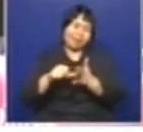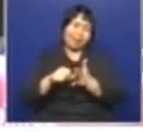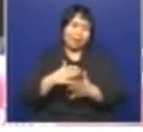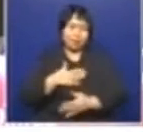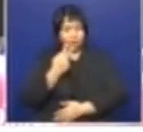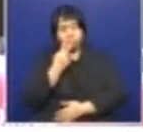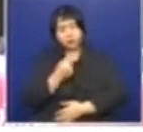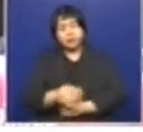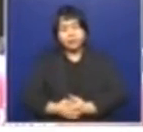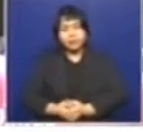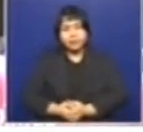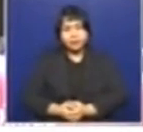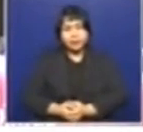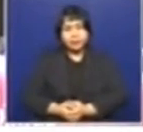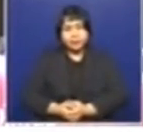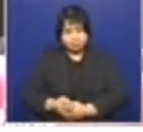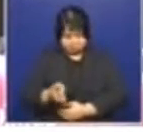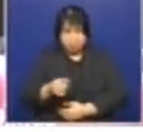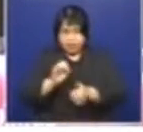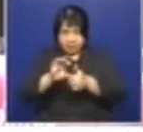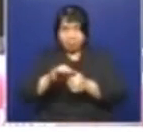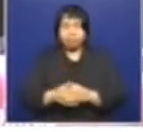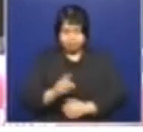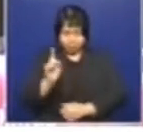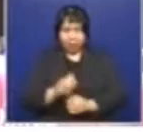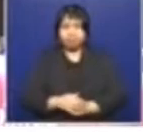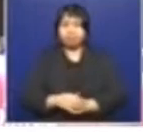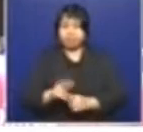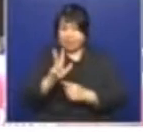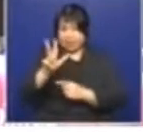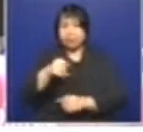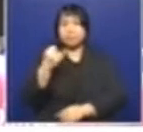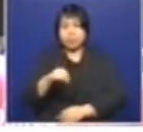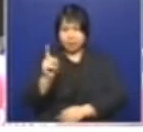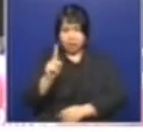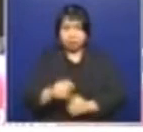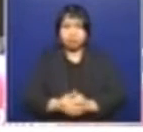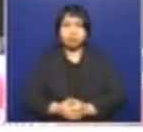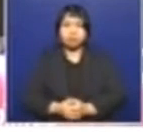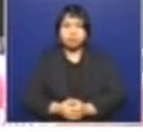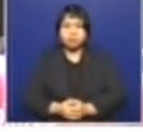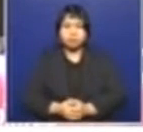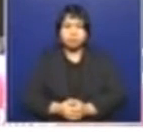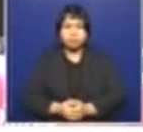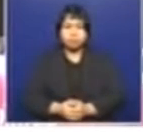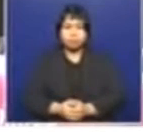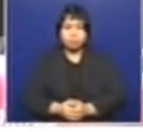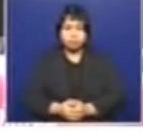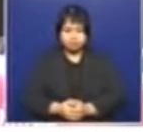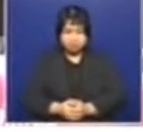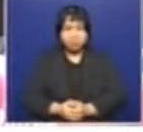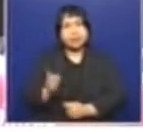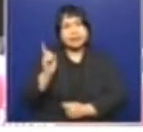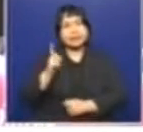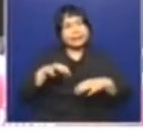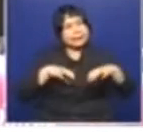ราเห็นแล้วจะเสนอแนะสุดท้ายและอันที่สามที่ท่านผิดพลาดก็คือท่านบริห